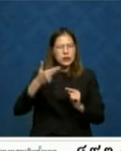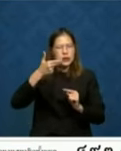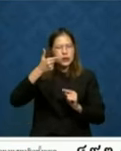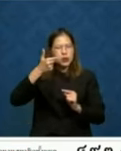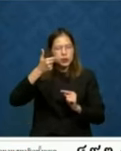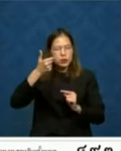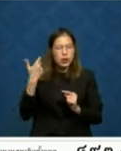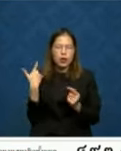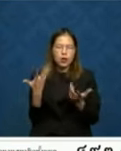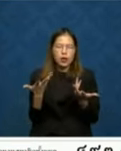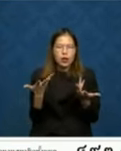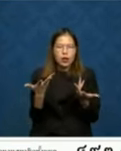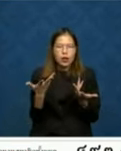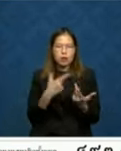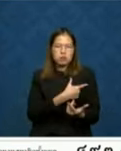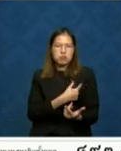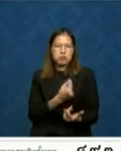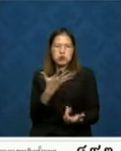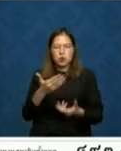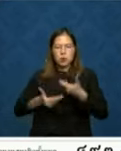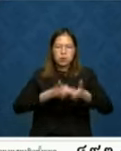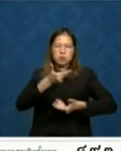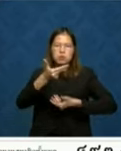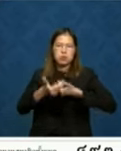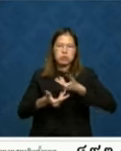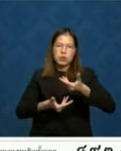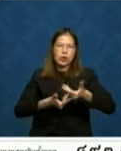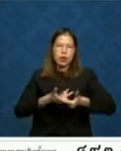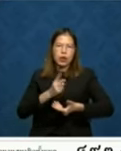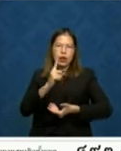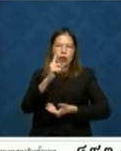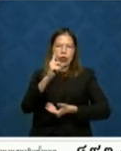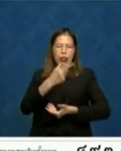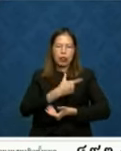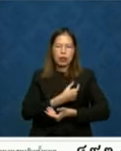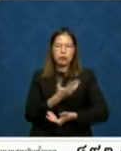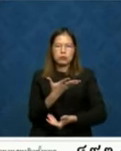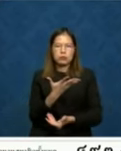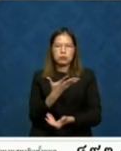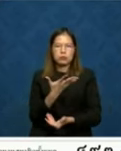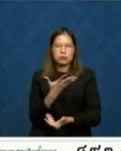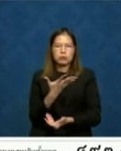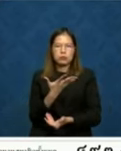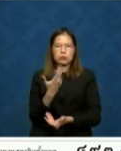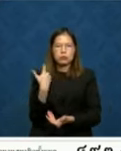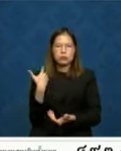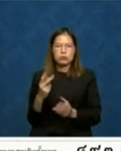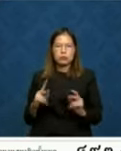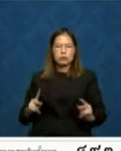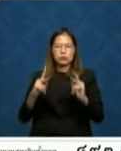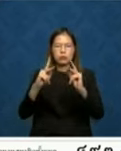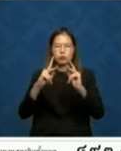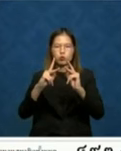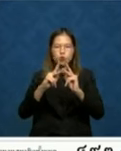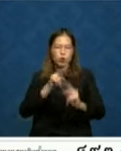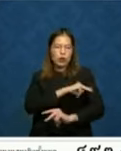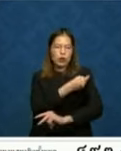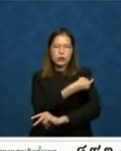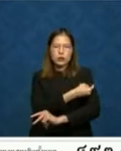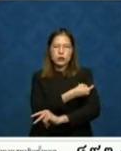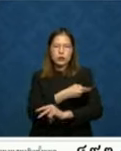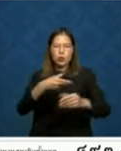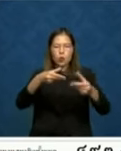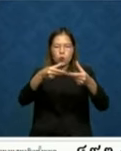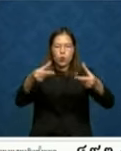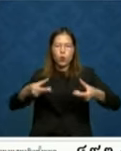รี่ไม่เป็นที่นิยมของตลาดดังนั้นนะคะในขณะนี้นะคะกระทรวงสาธารณสุขได้ร่างประกา